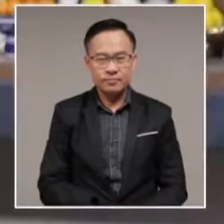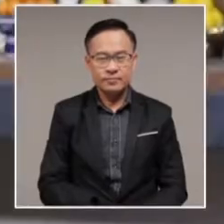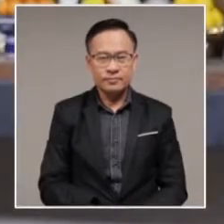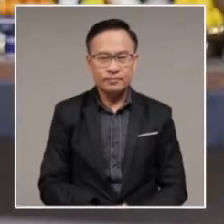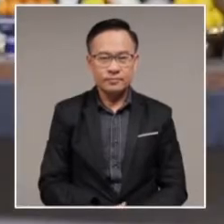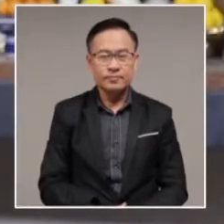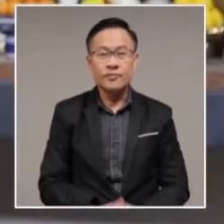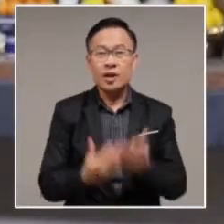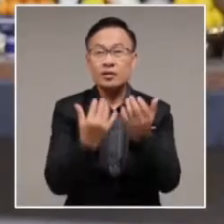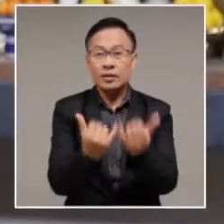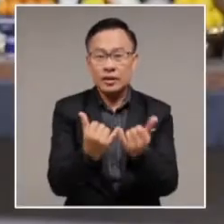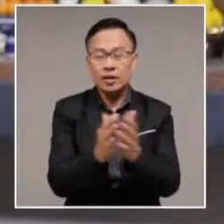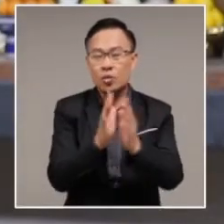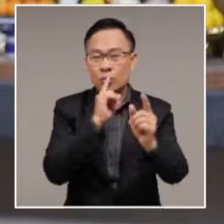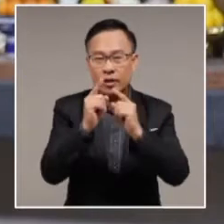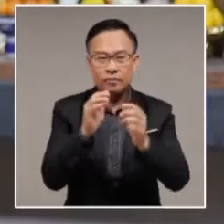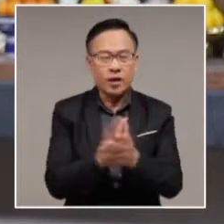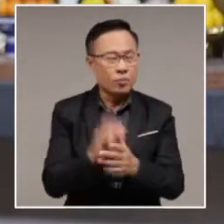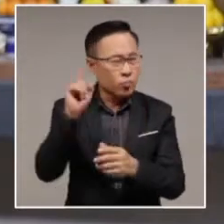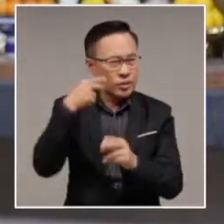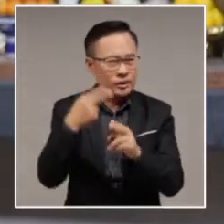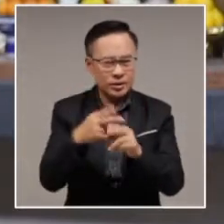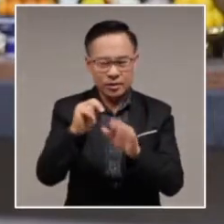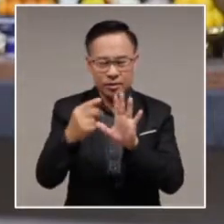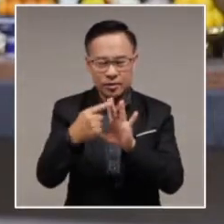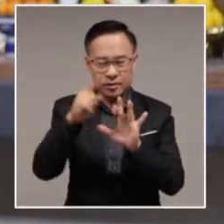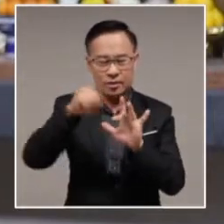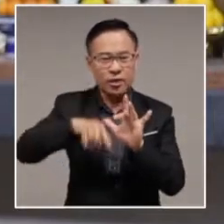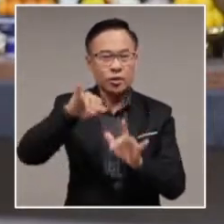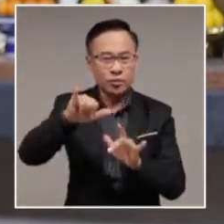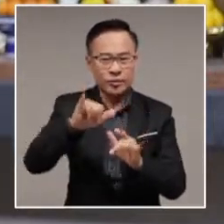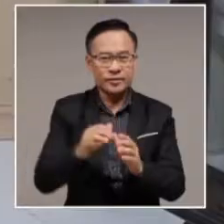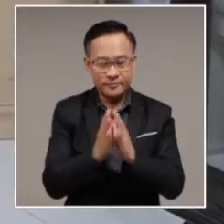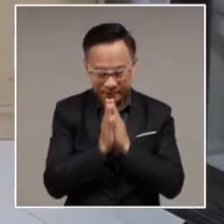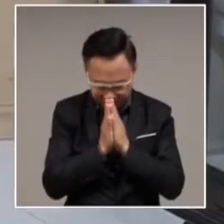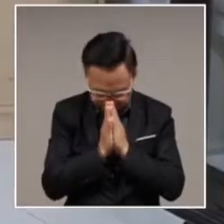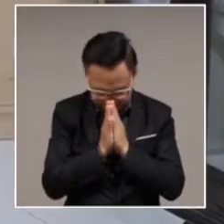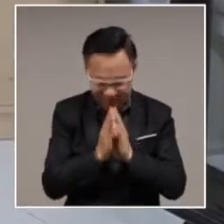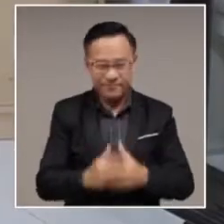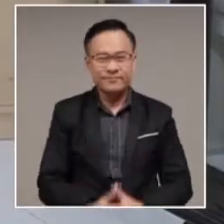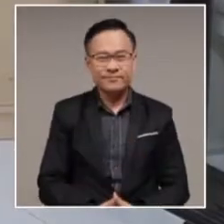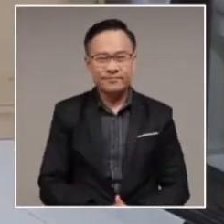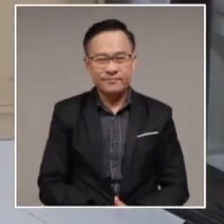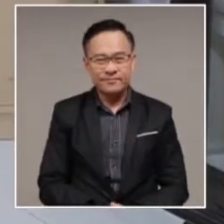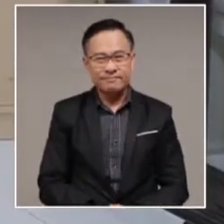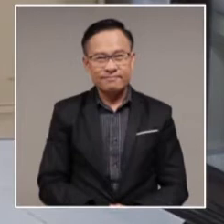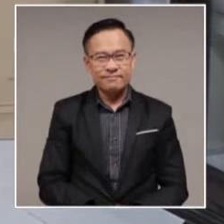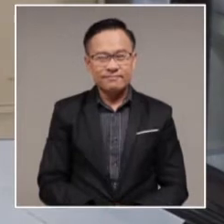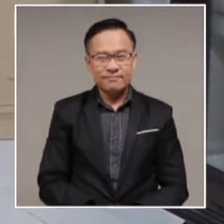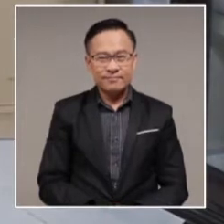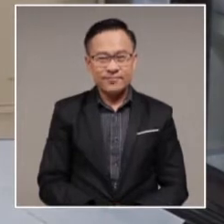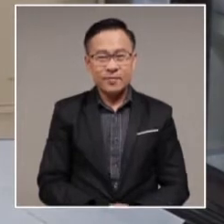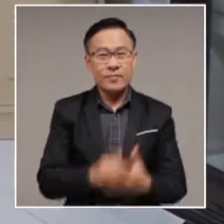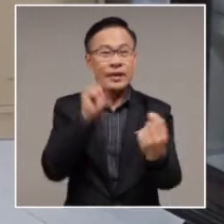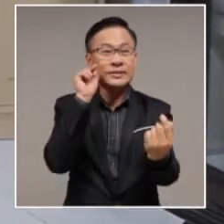คุณผู้ชมคะและตอนนี้ค่ะมาอยู่กับพี่ธนารีหรือว่าพี่นุ้ยเรียบร้อยแล้วนะคะสวัสดีค่ะพี่นุ้ยค่ะ สวัสดีค่ะ โอ้โ